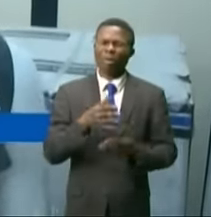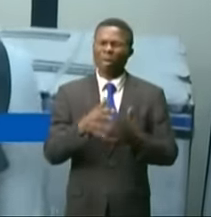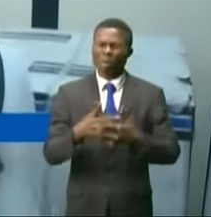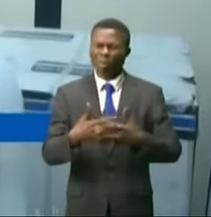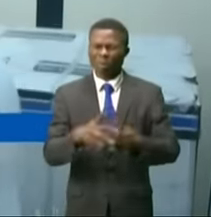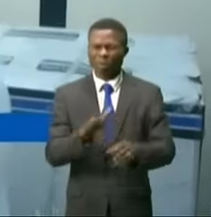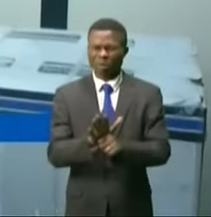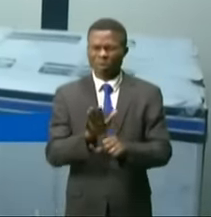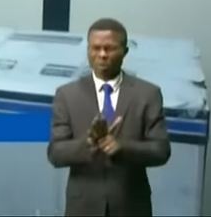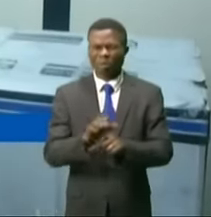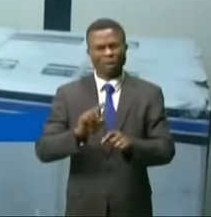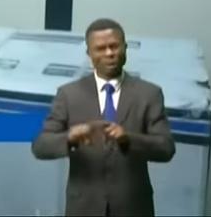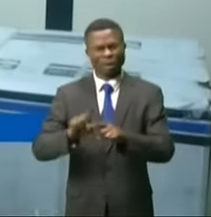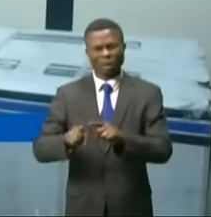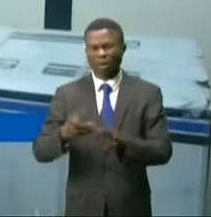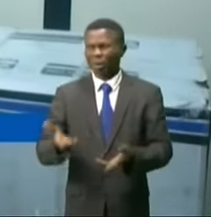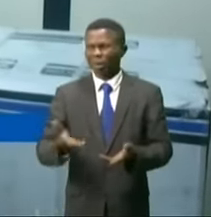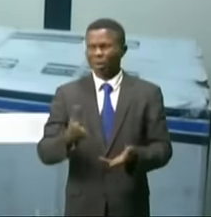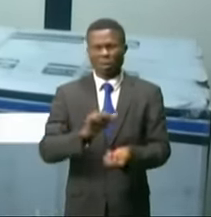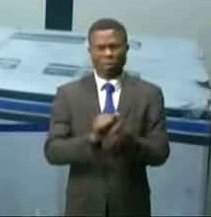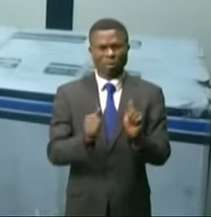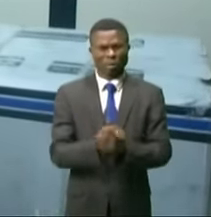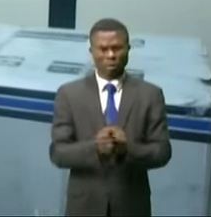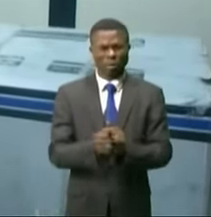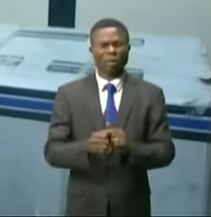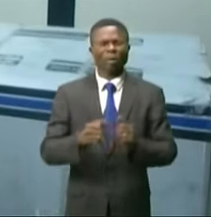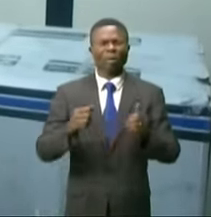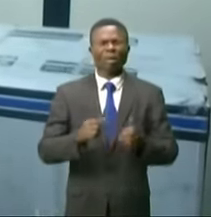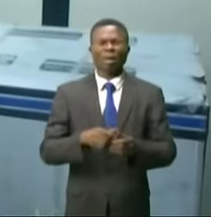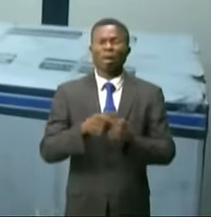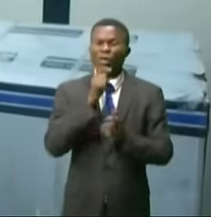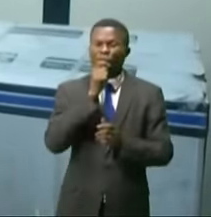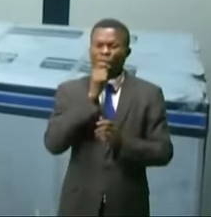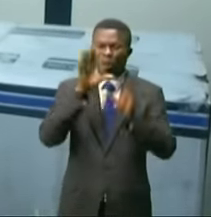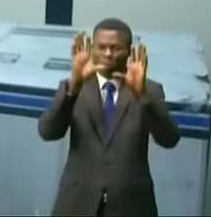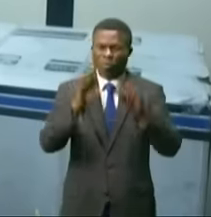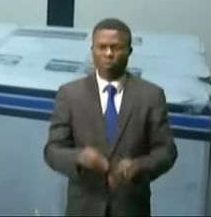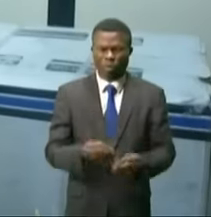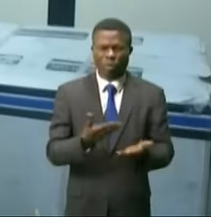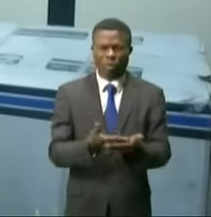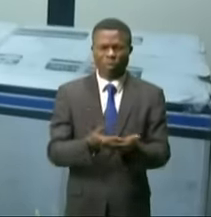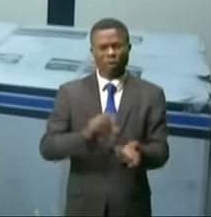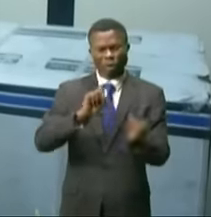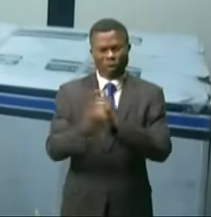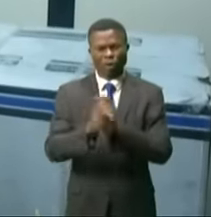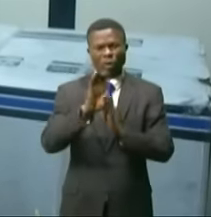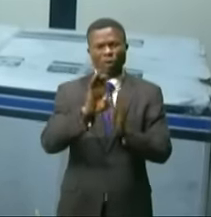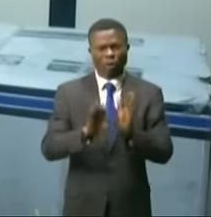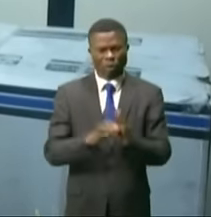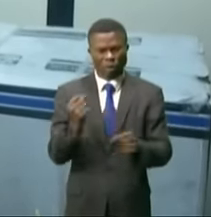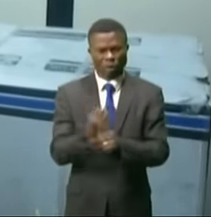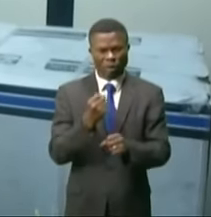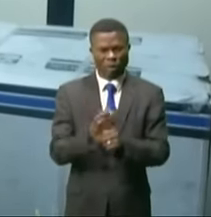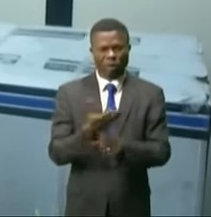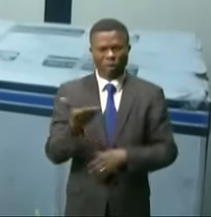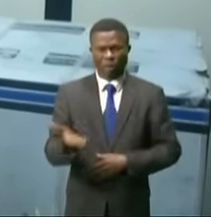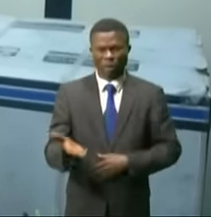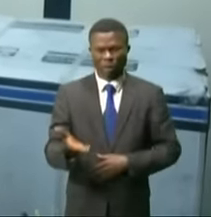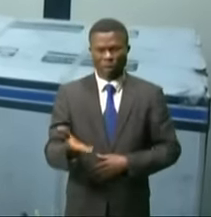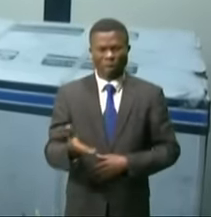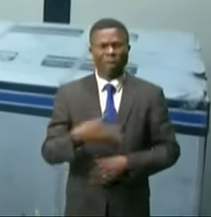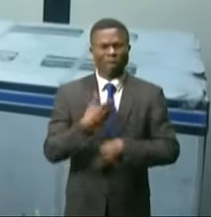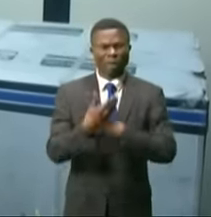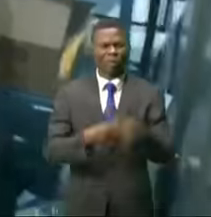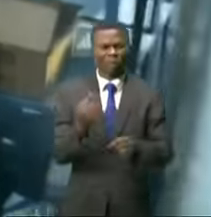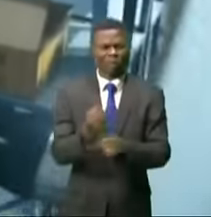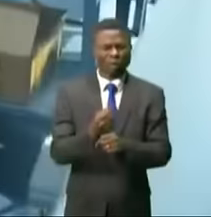isothermes, avec également des matériels pour la lutte contre les incendies. Tout ceci en fait pour améliorer la façon dont nos médicaments ou nos produits